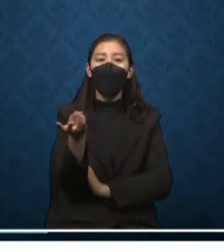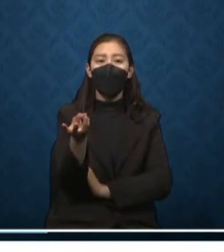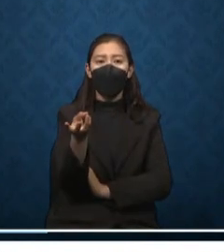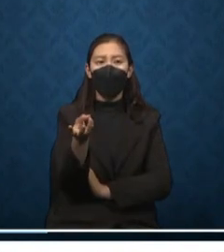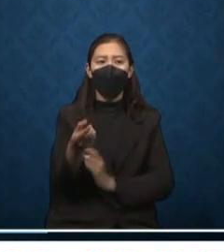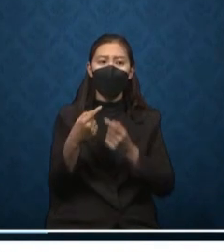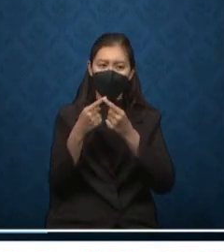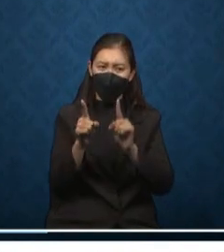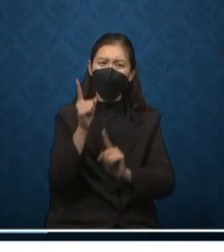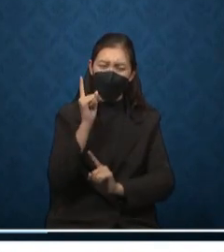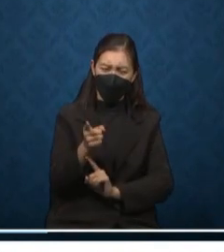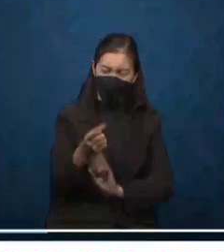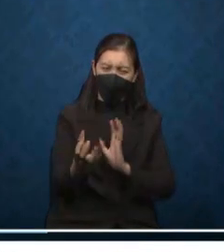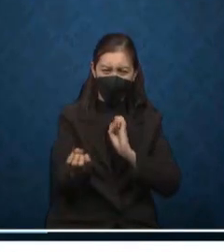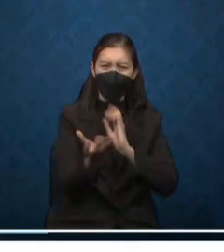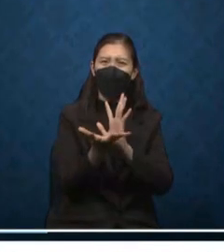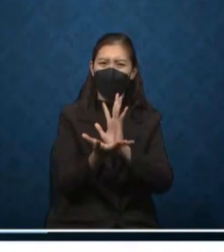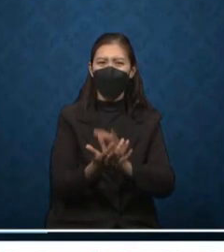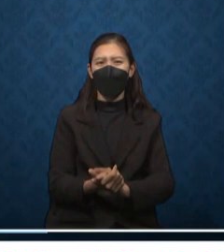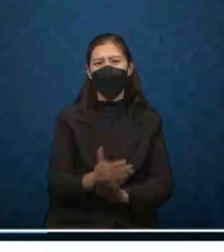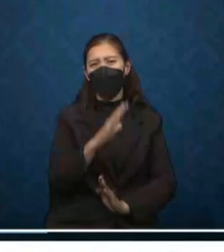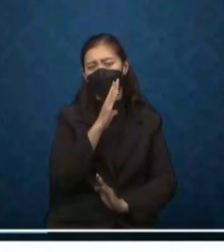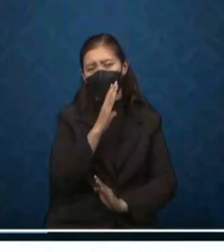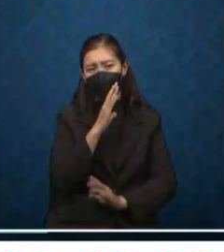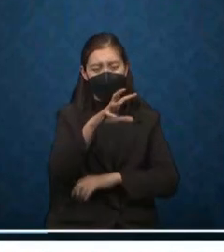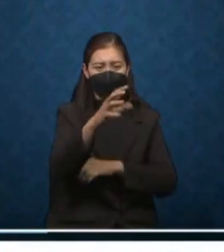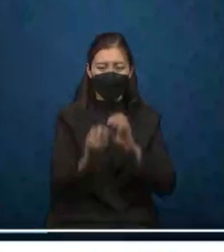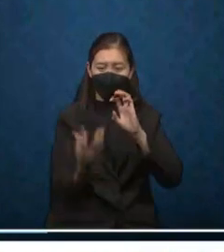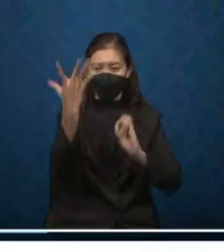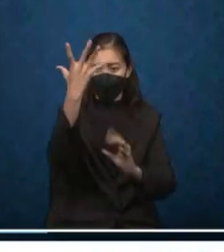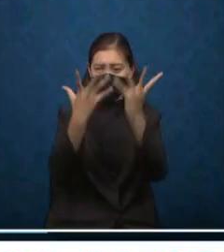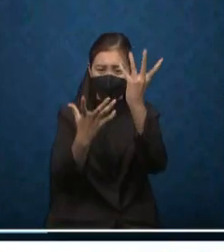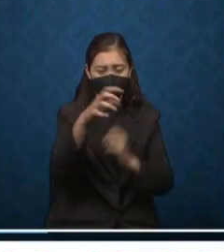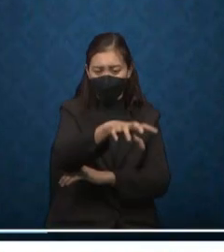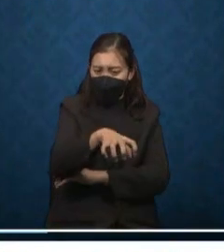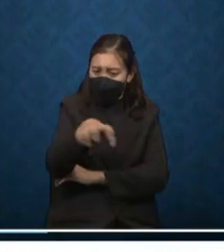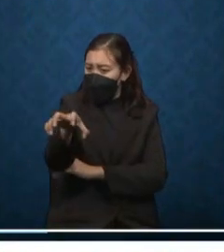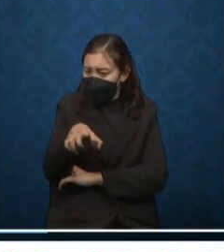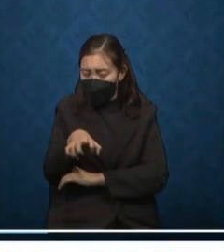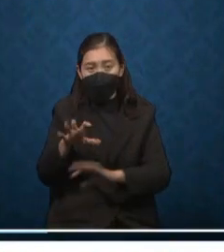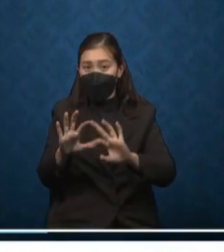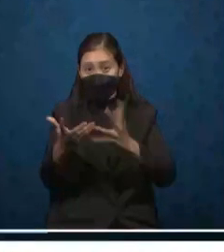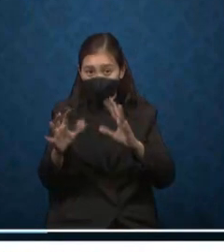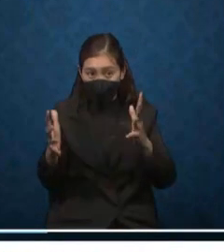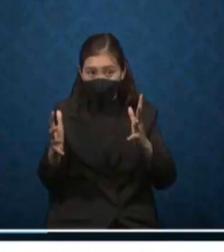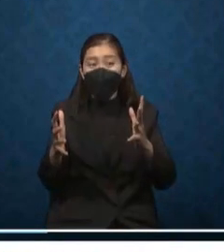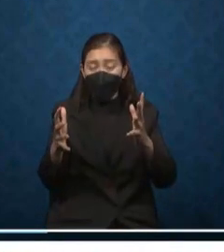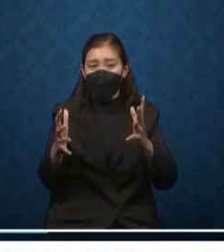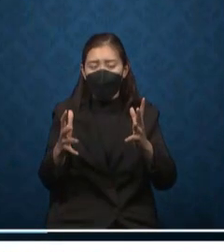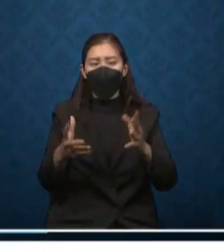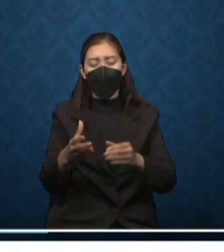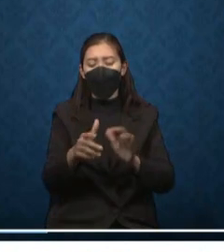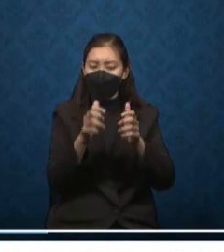แล้วเป็นประโยชน์ต่อสิ่งแวดล้อมแล้วก็การรักษาชายฝั่งของประเทศไทยเป็นอย่างยิ่งนั้นเนี่ยแต่เขาก็ไม่เต็มใจแต่เขาไม่อยากที่จะเสียค่าภ